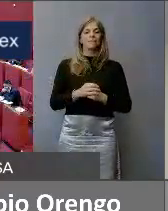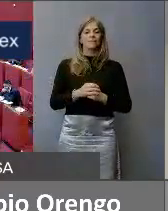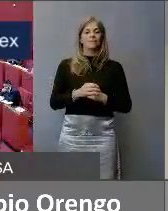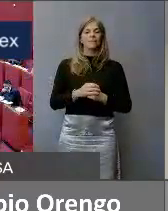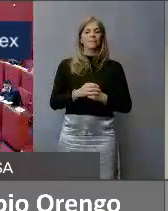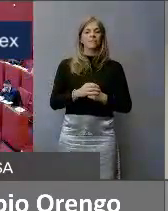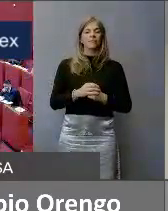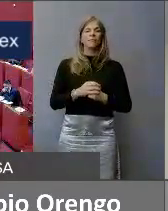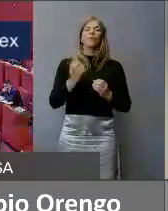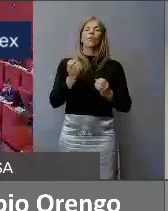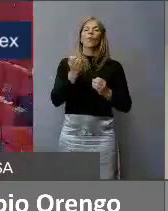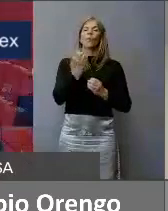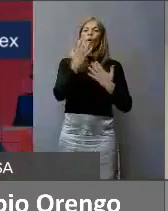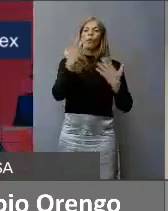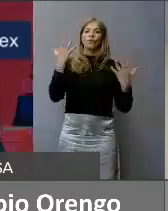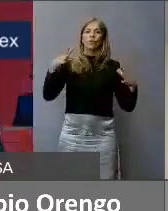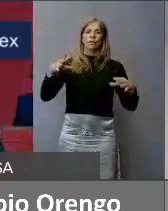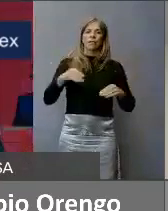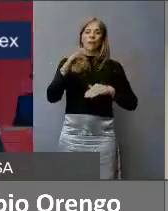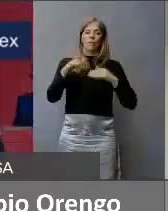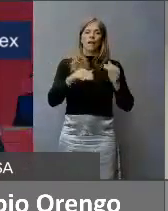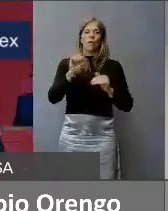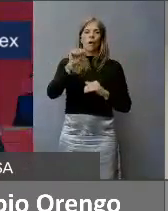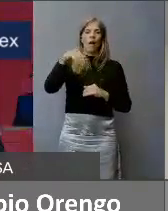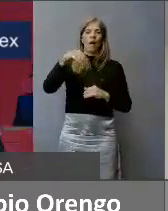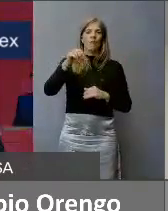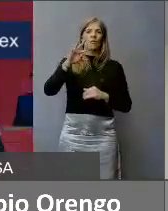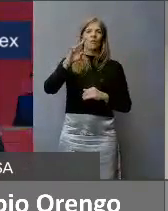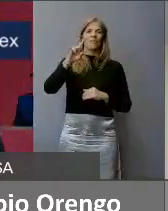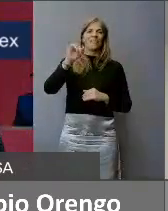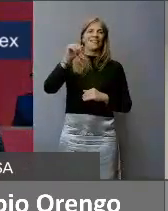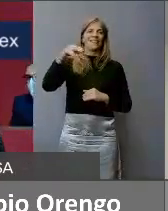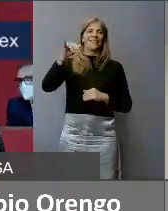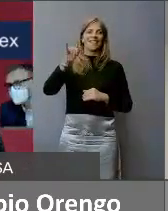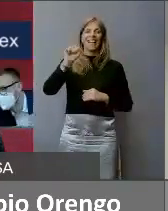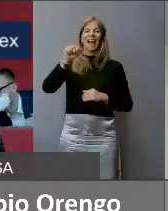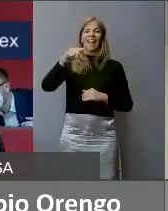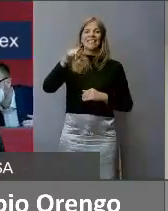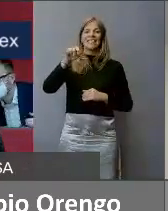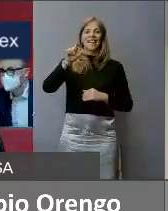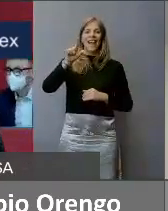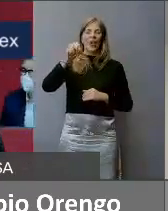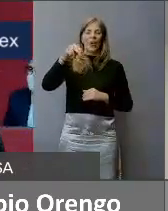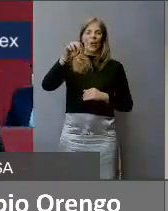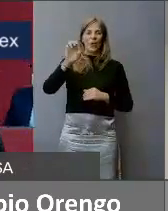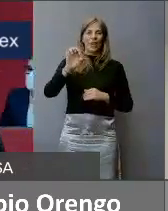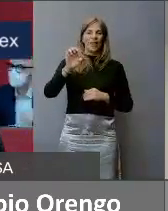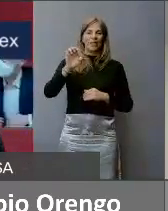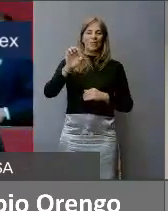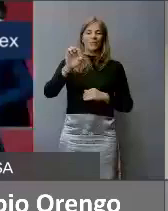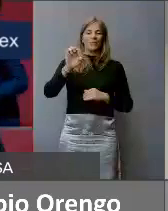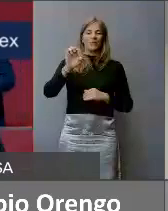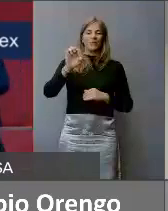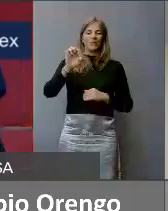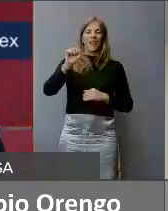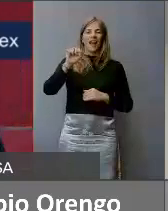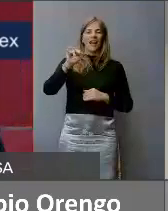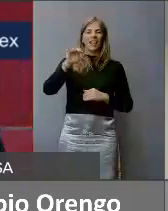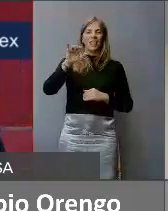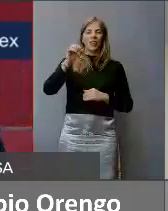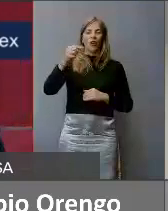buongiorno con l'appello amorfini one ari